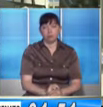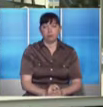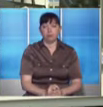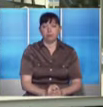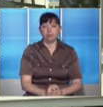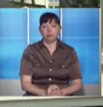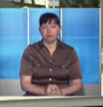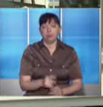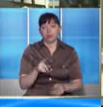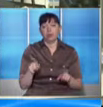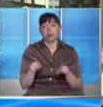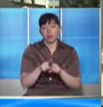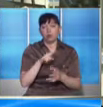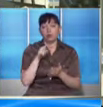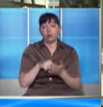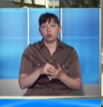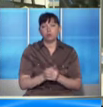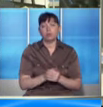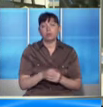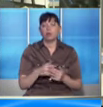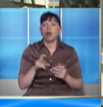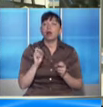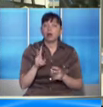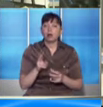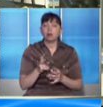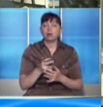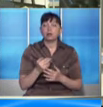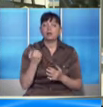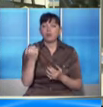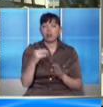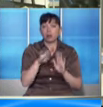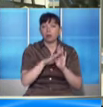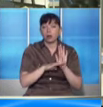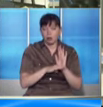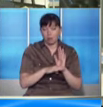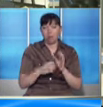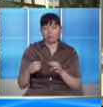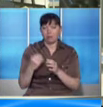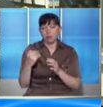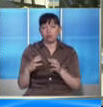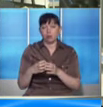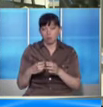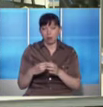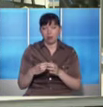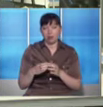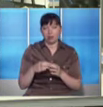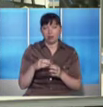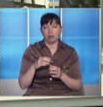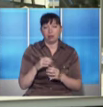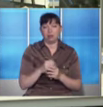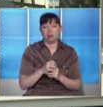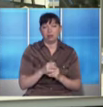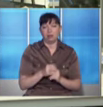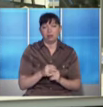Pentru Dan Perciun am următoarea întrebare. În ce măsură programul electoral al Partidului Acțiune